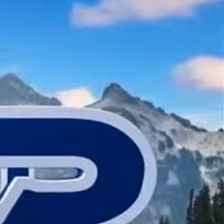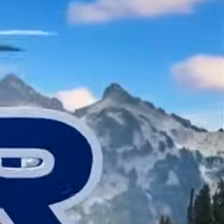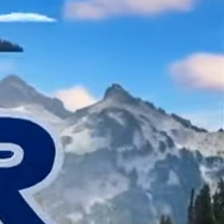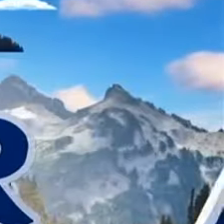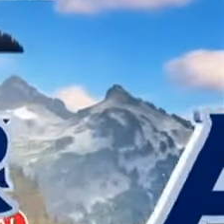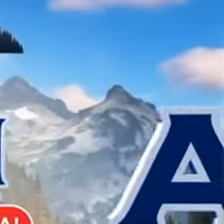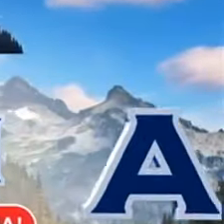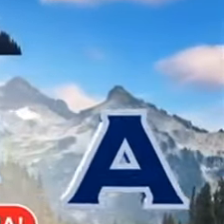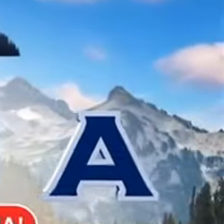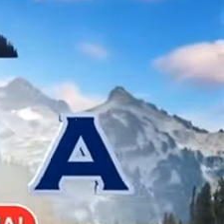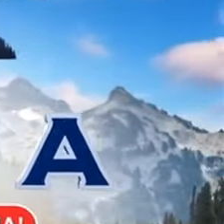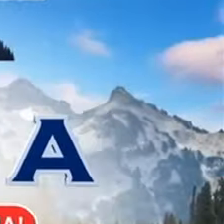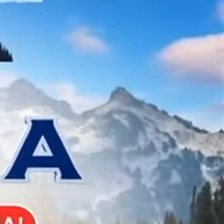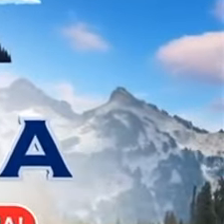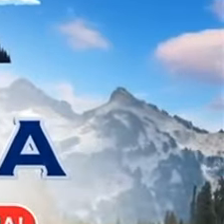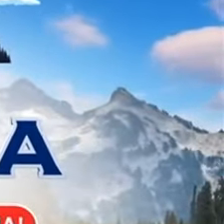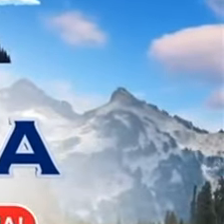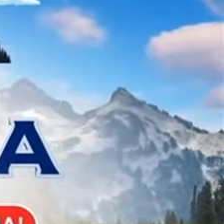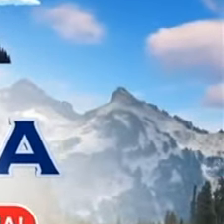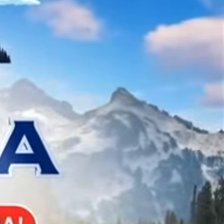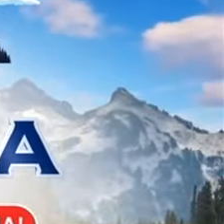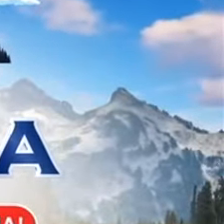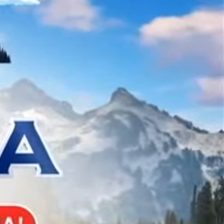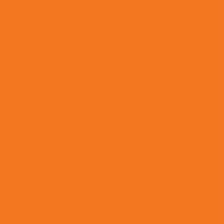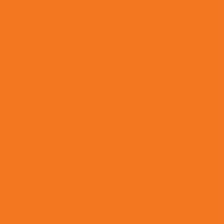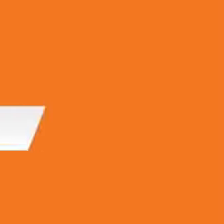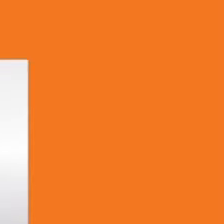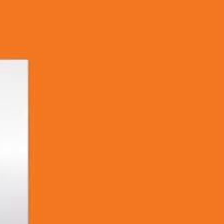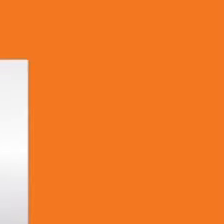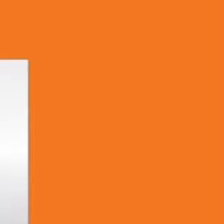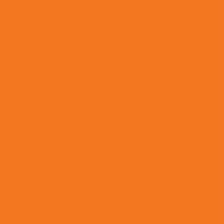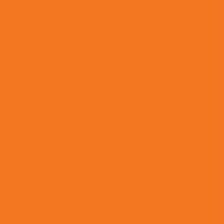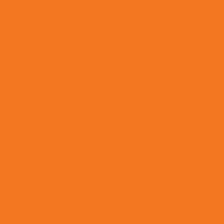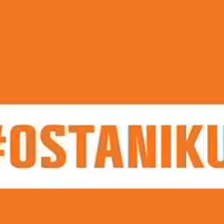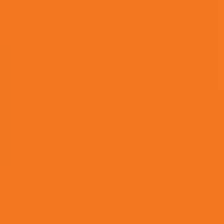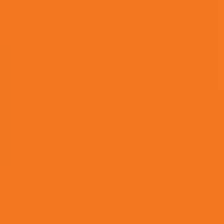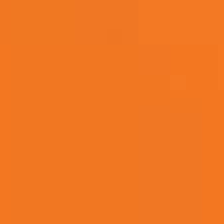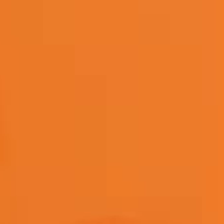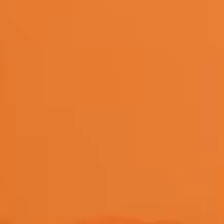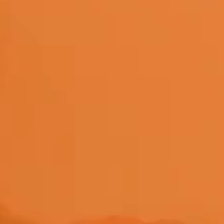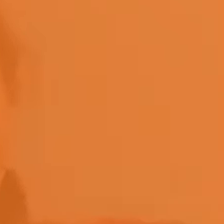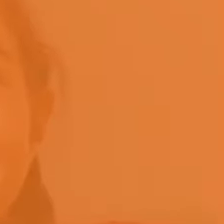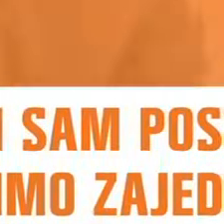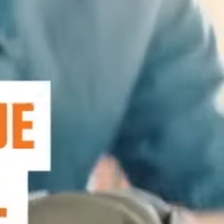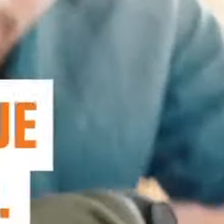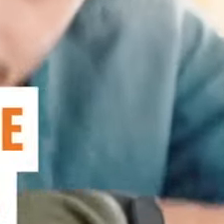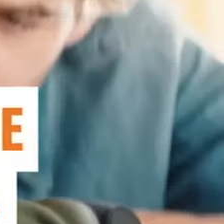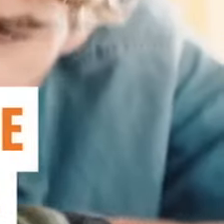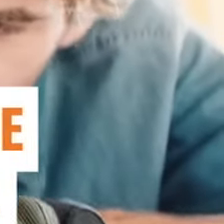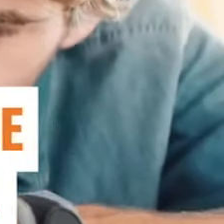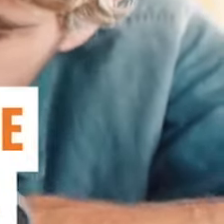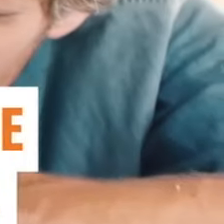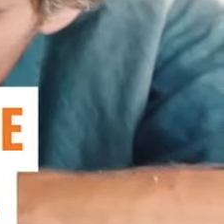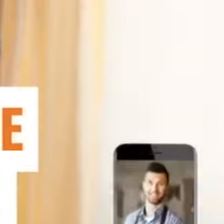prirodnim izvorom selena. Pijte Akvadoriju, vodu života. Ostani kući i naruči. Obi će vam pomoći